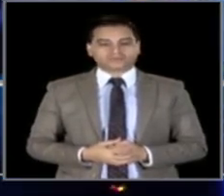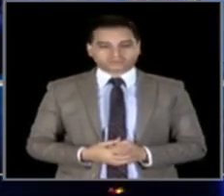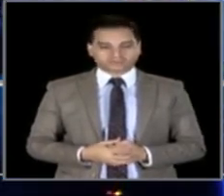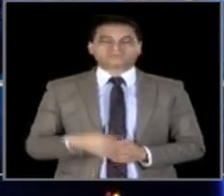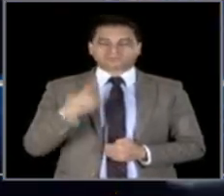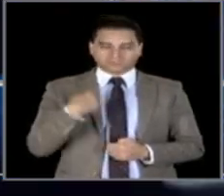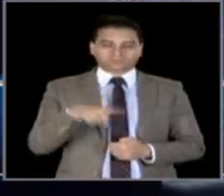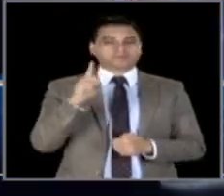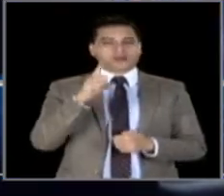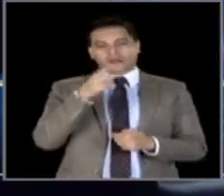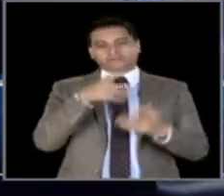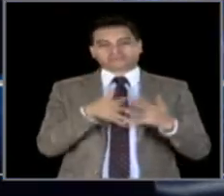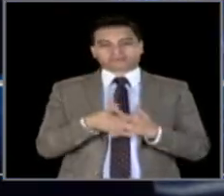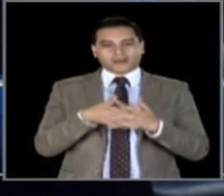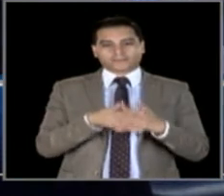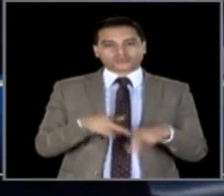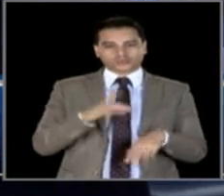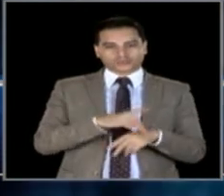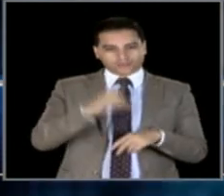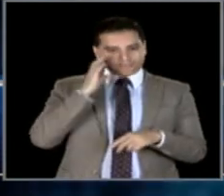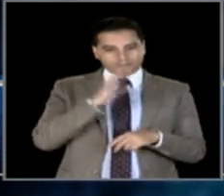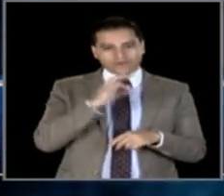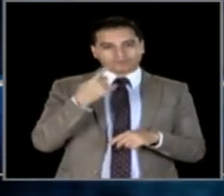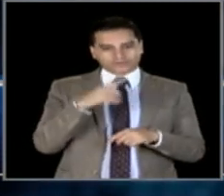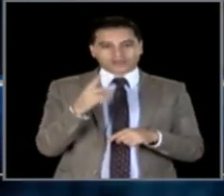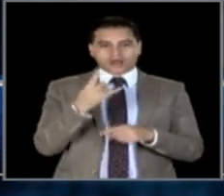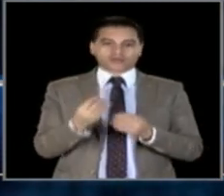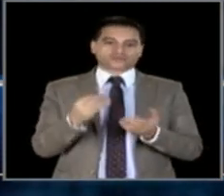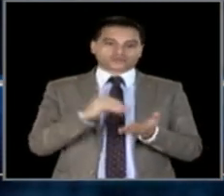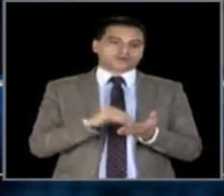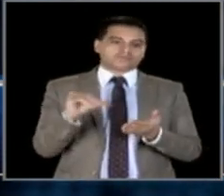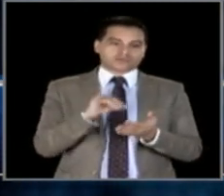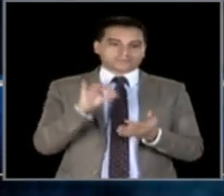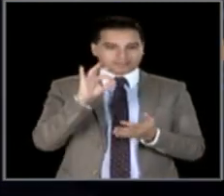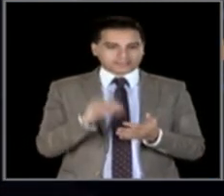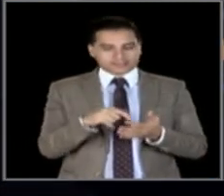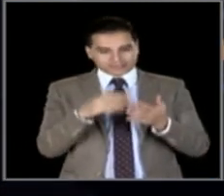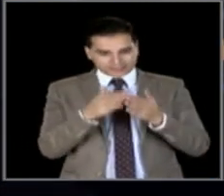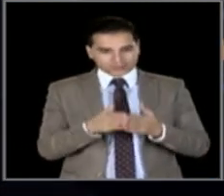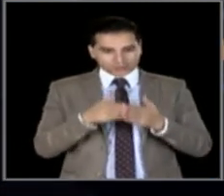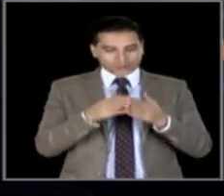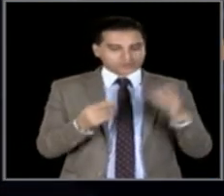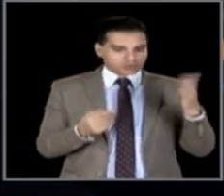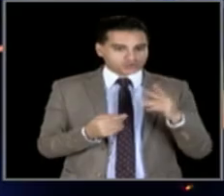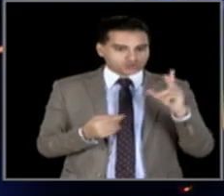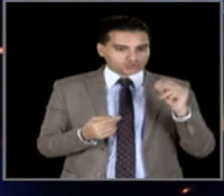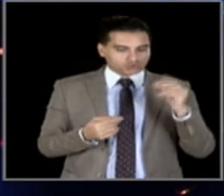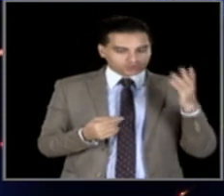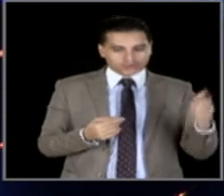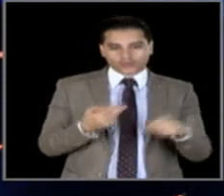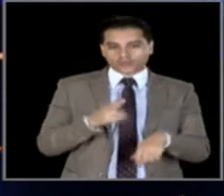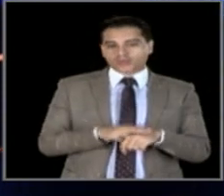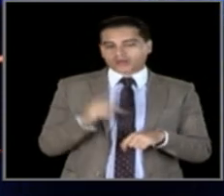فعلا هو أمريكي. برافو عليك يا مصطفى. 10 نقط مهمين جدا. ويسويس 20،